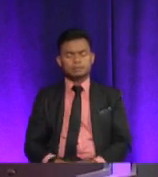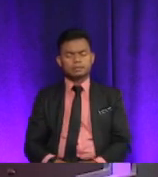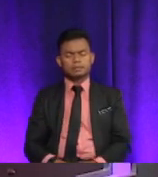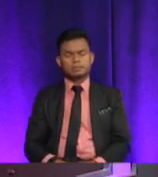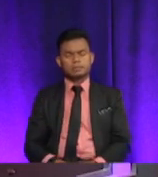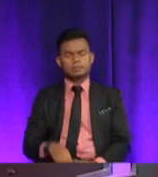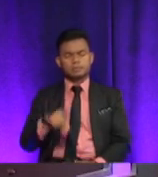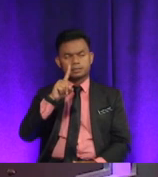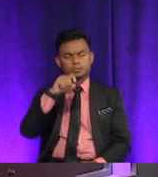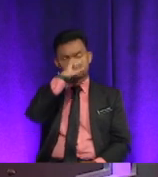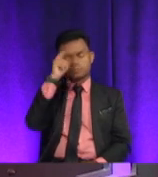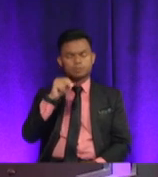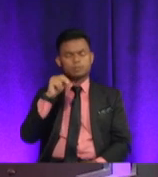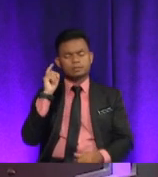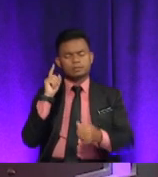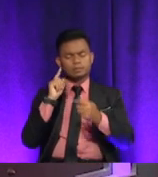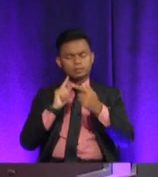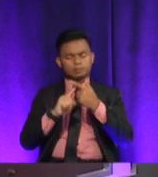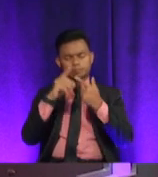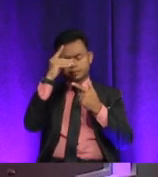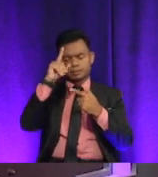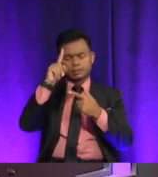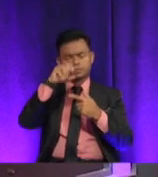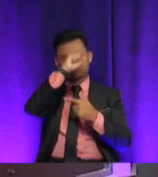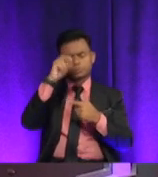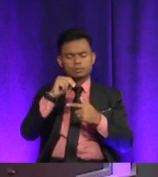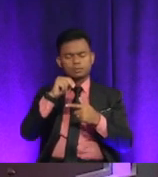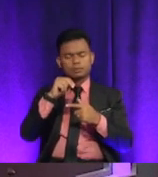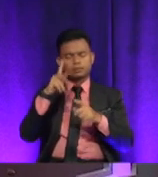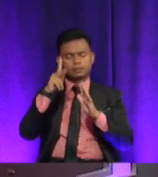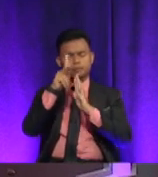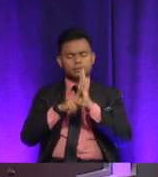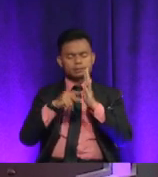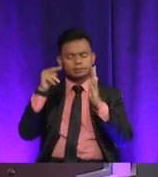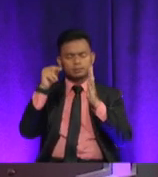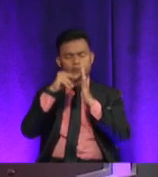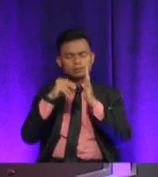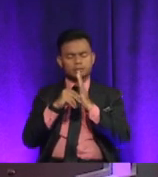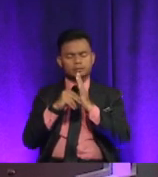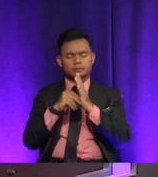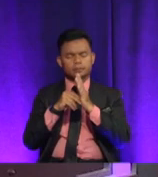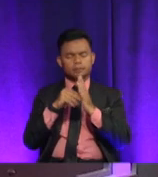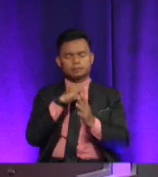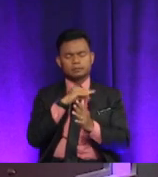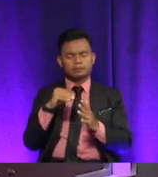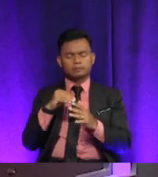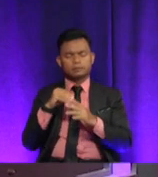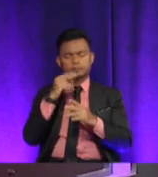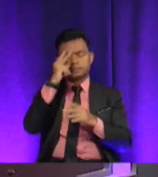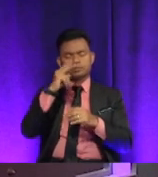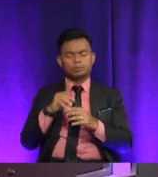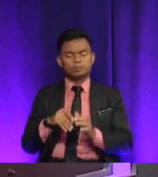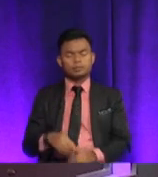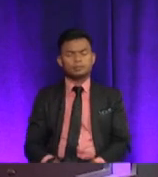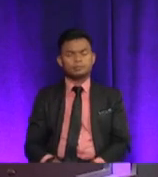itu persoalan ketaatan atau kepatuhan kepada perintah Raja contoh Amin saling balik